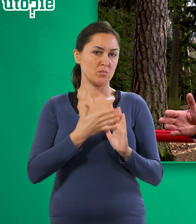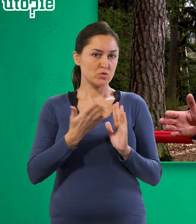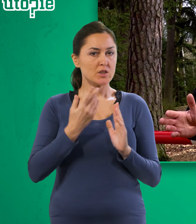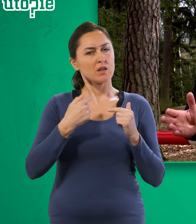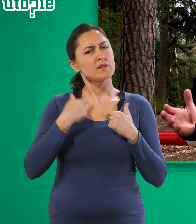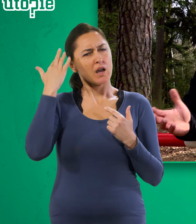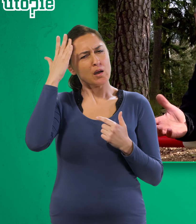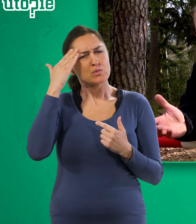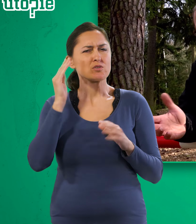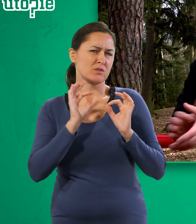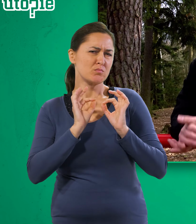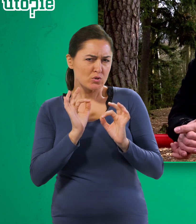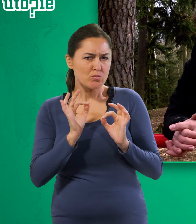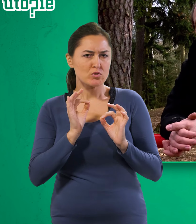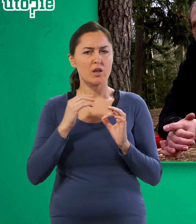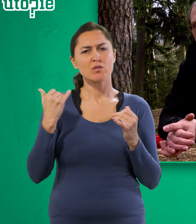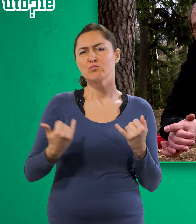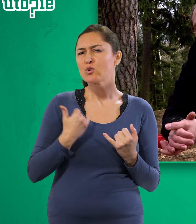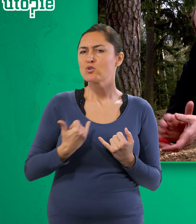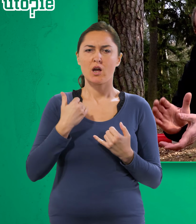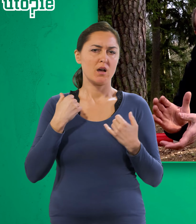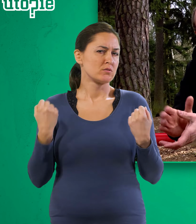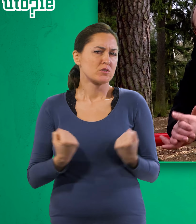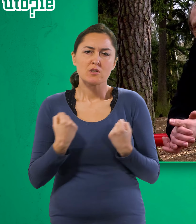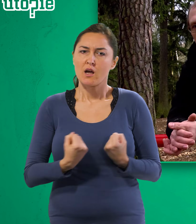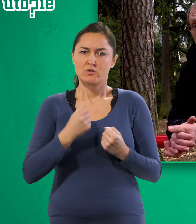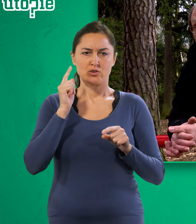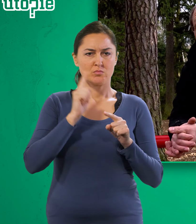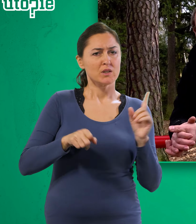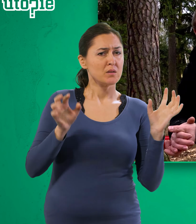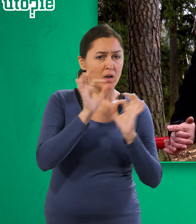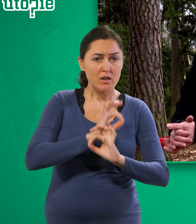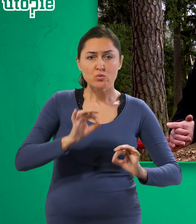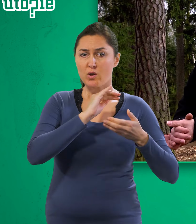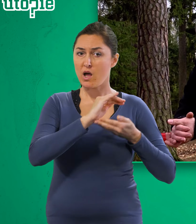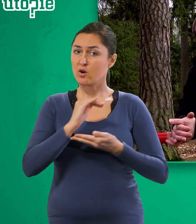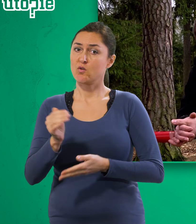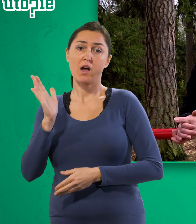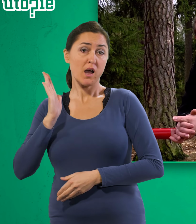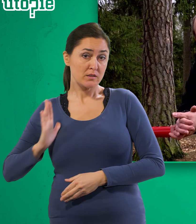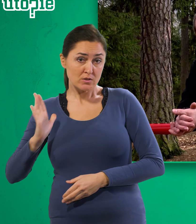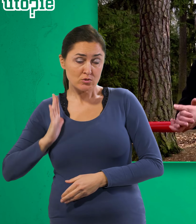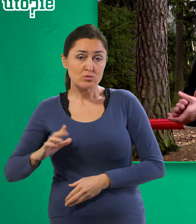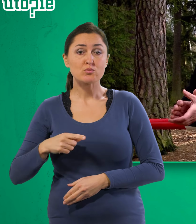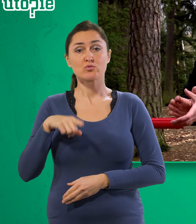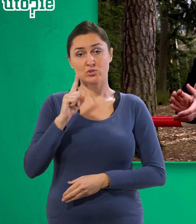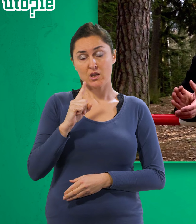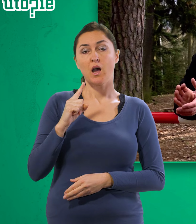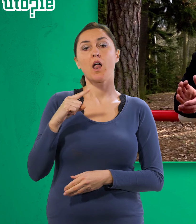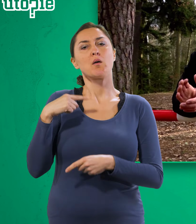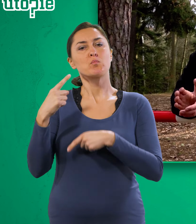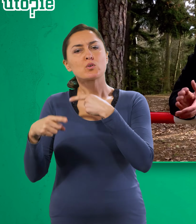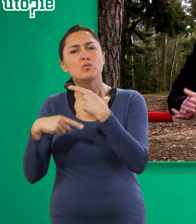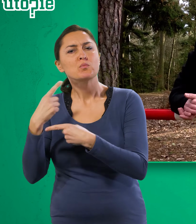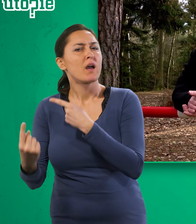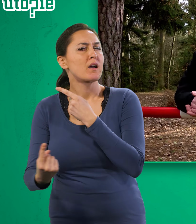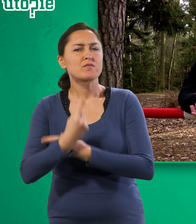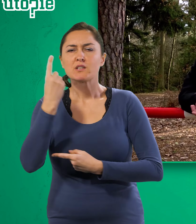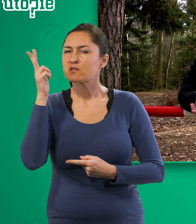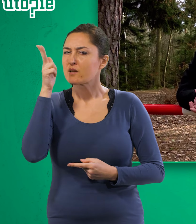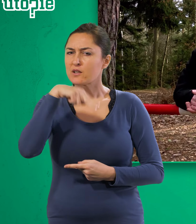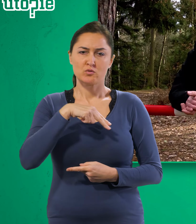dobrým úmyslem? Je to hřích? Pokud vás odpovědi na tyto otázky zajímají, tak určitě navštivte náš web